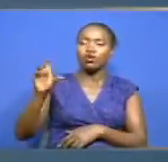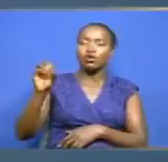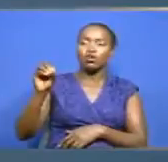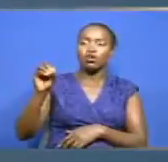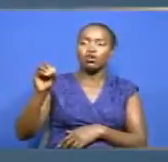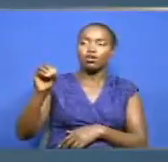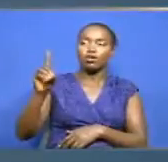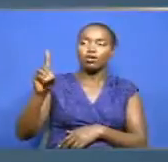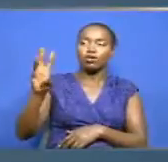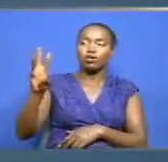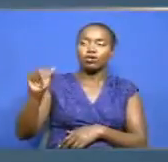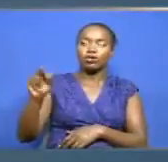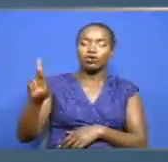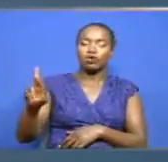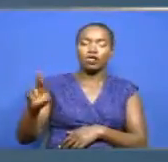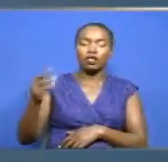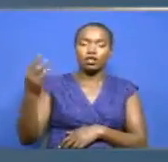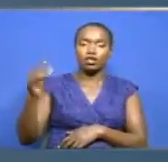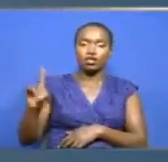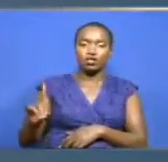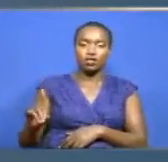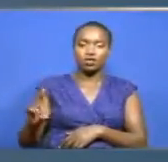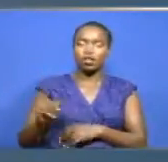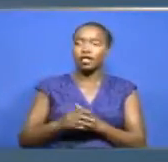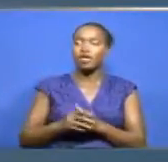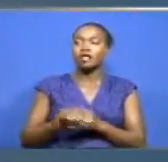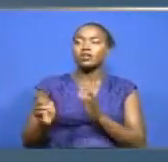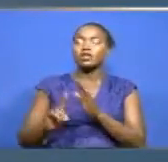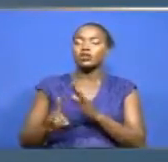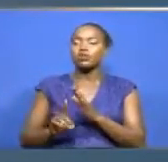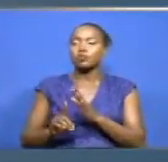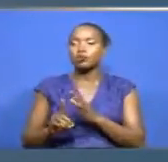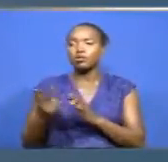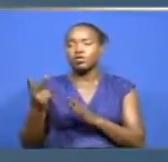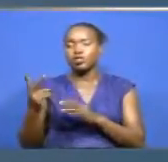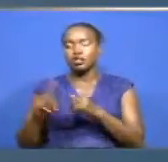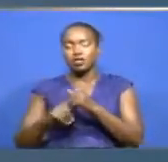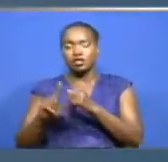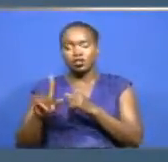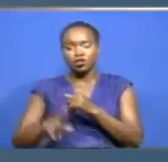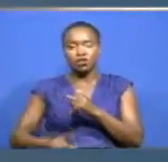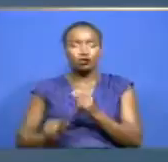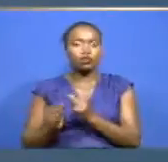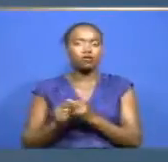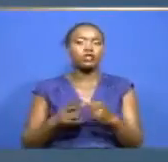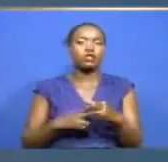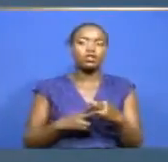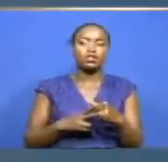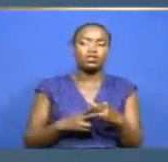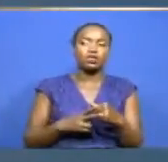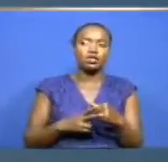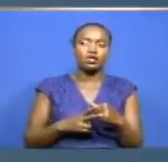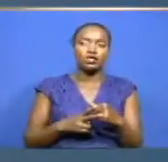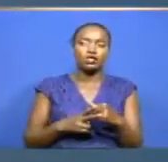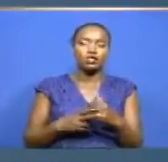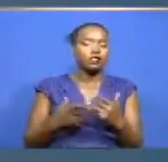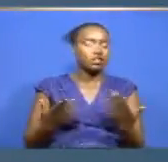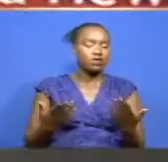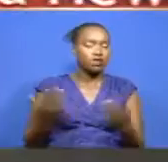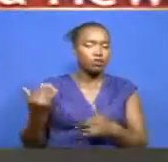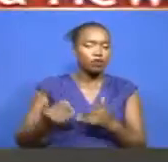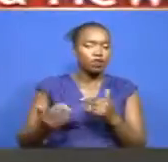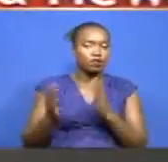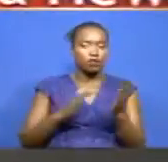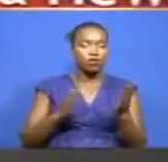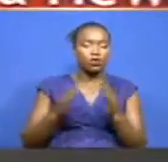na nyuzi 36. Kaunti ya Nairobi itanakili kati ya nyuzi 26 na 17. Hadi hapo mtazamaji, nimehitimisha